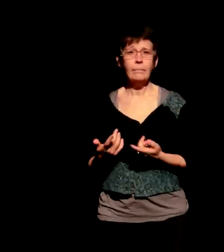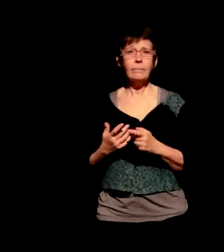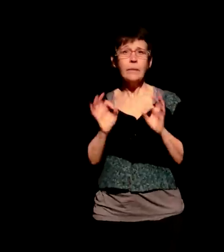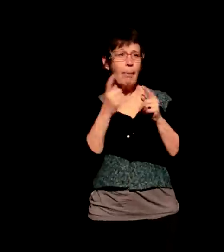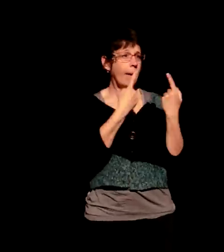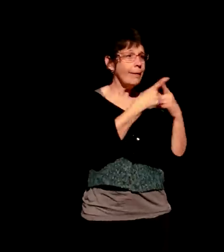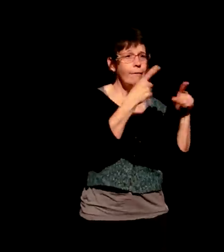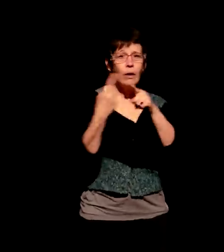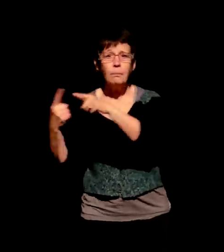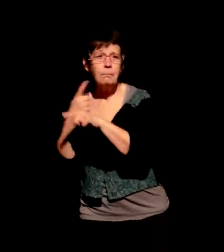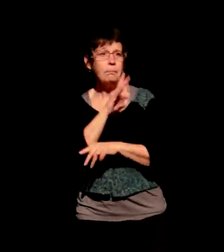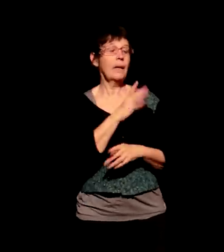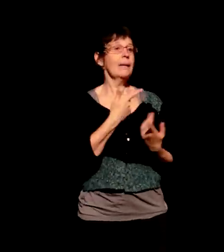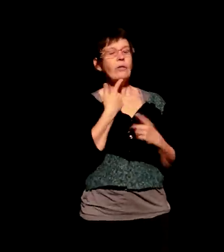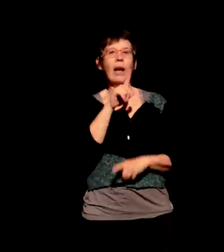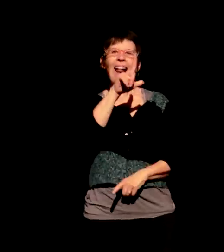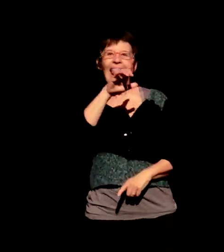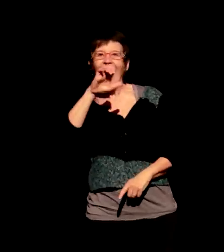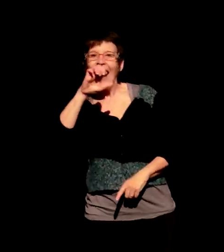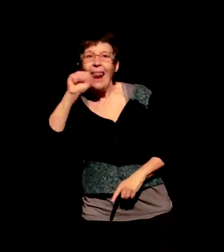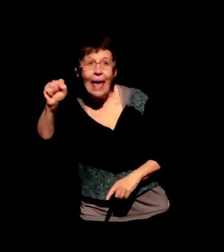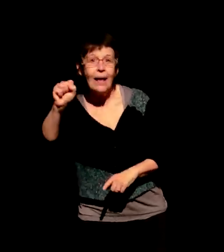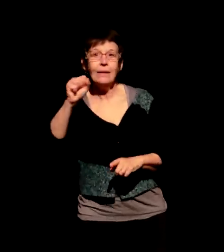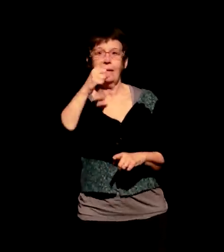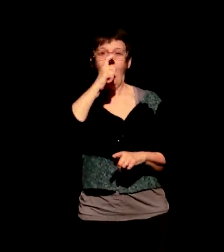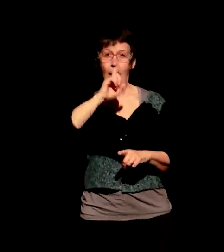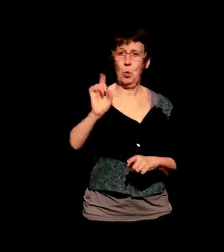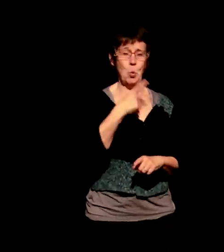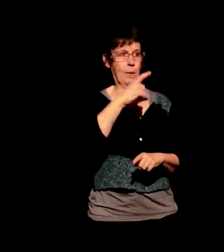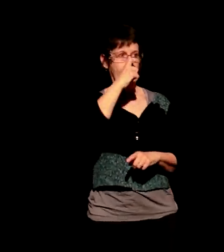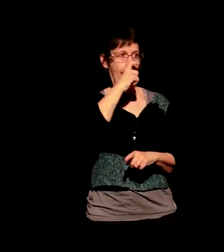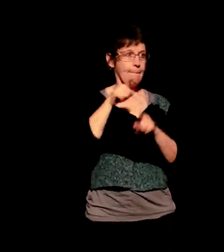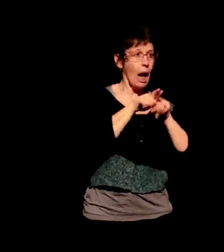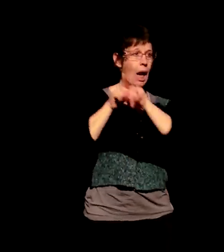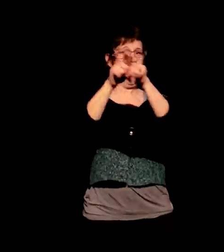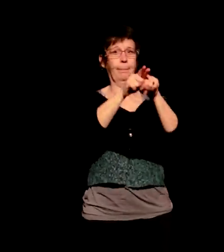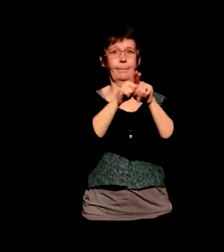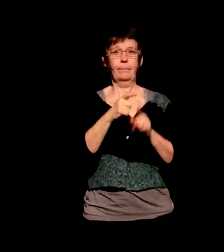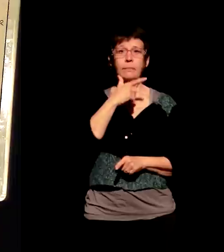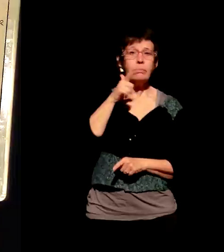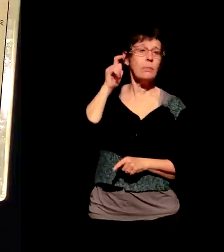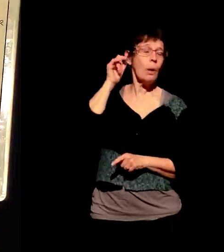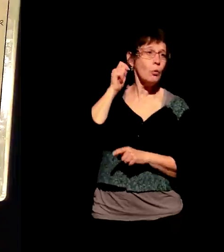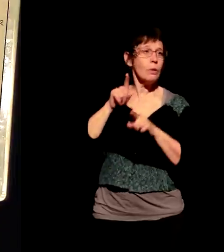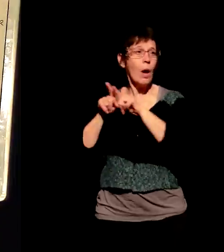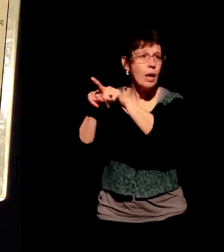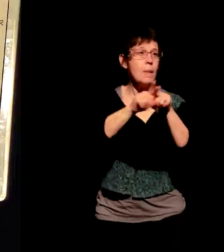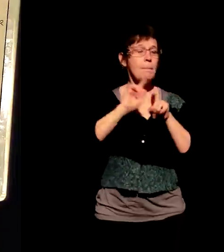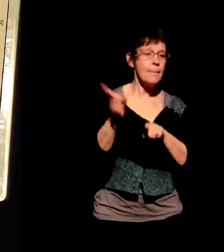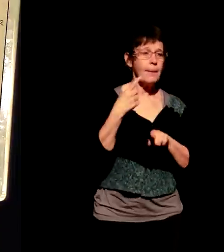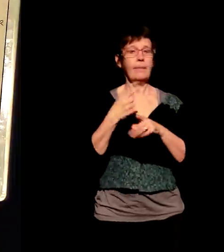pluriel. Les Arabes, les Noirs, les homosexuels. Bon, voilà, il n'y a plus de